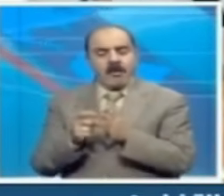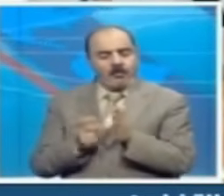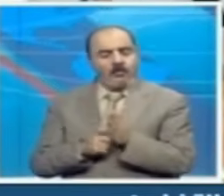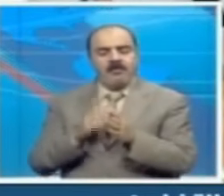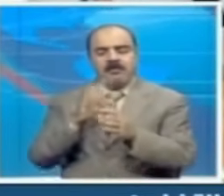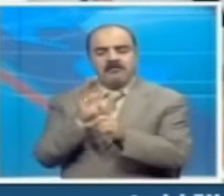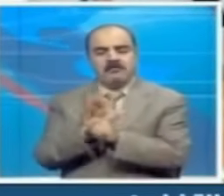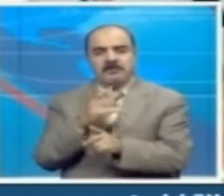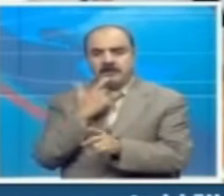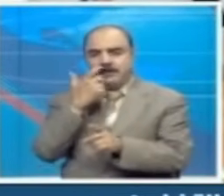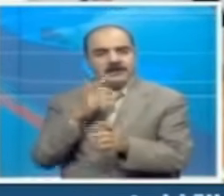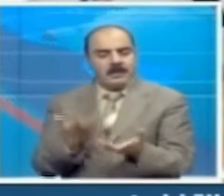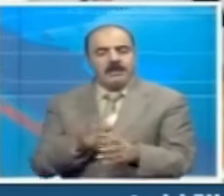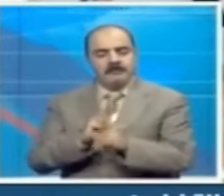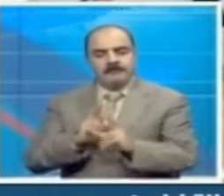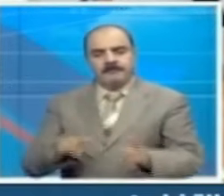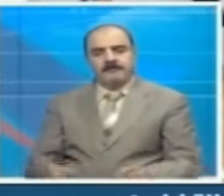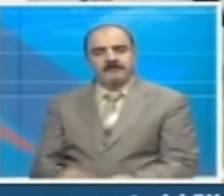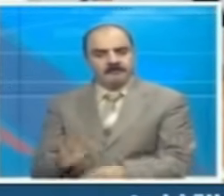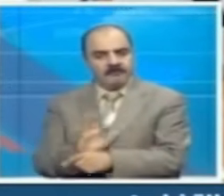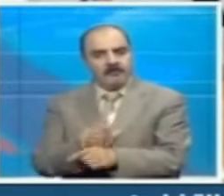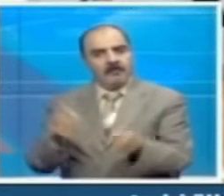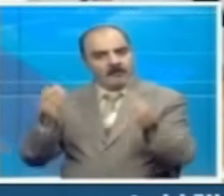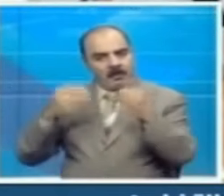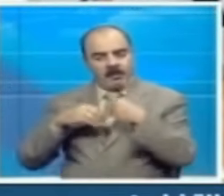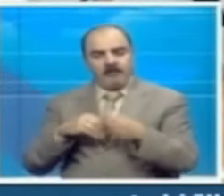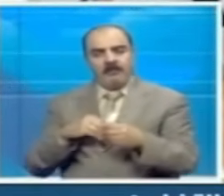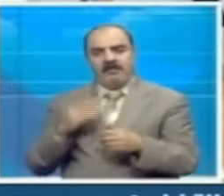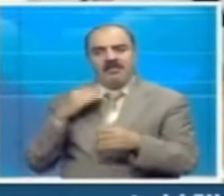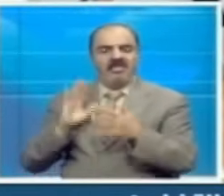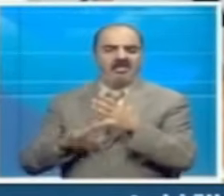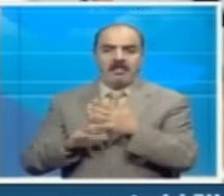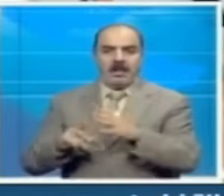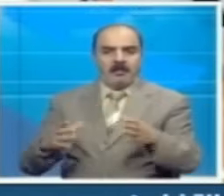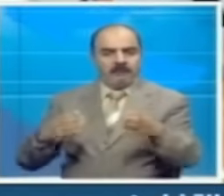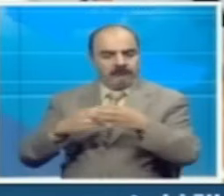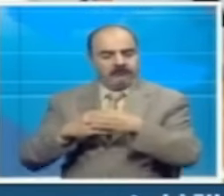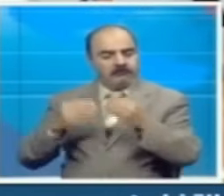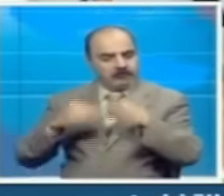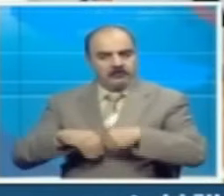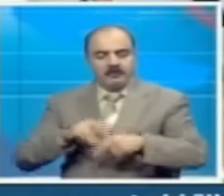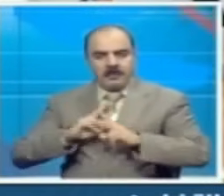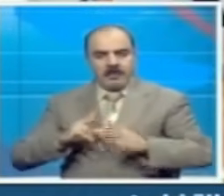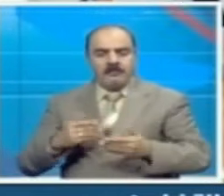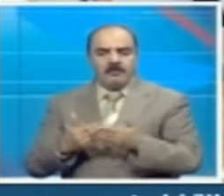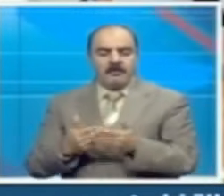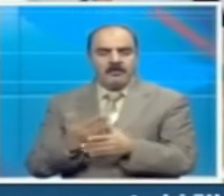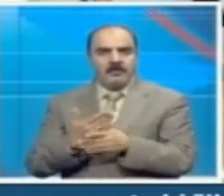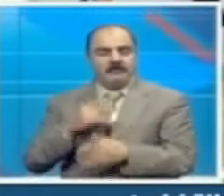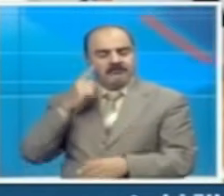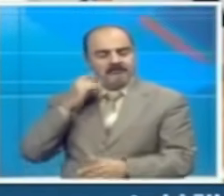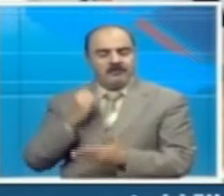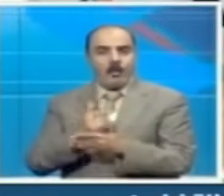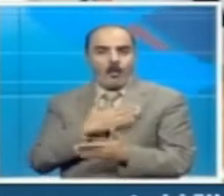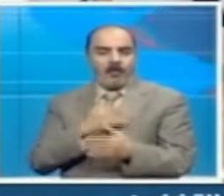والقانونية لكبار السن وتحفيز مشاركتهم المجتمعية على كافة المستويات إيمانا بمسؤولية